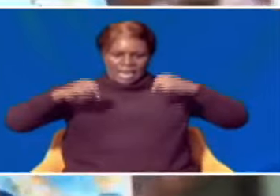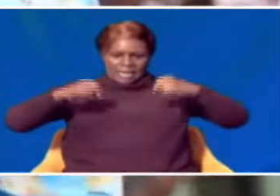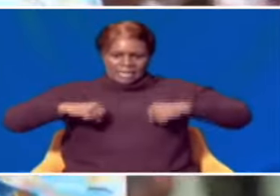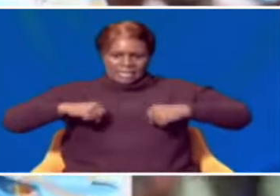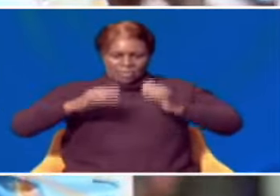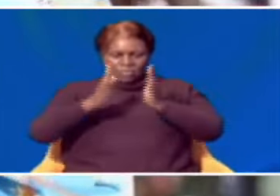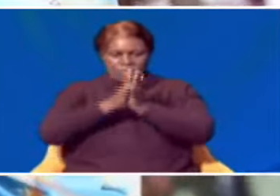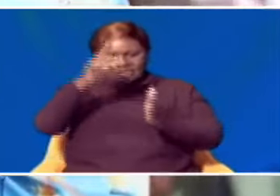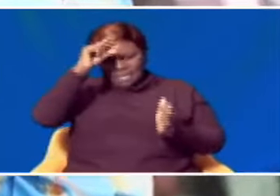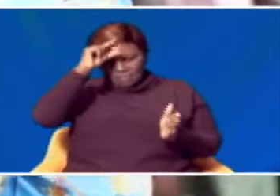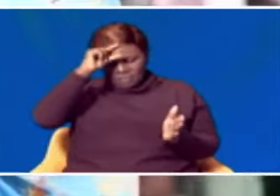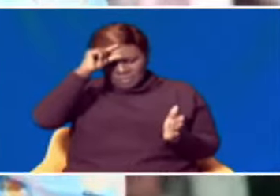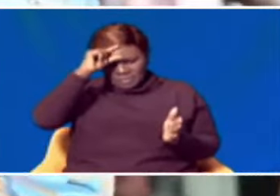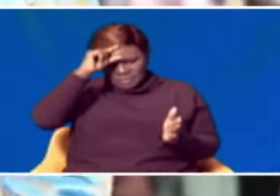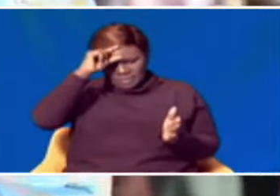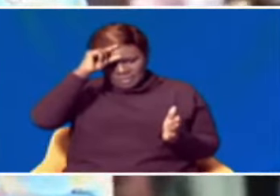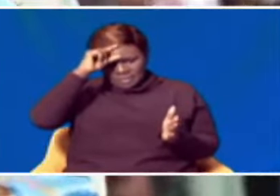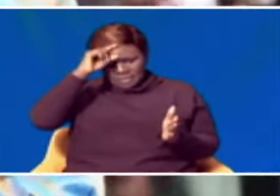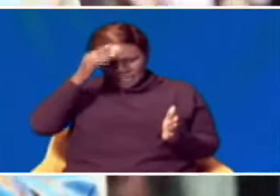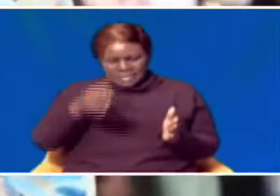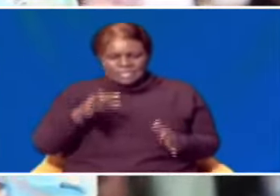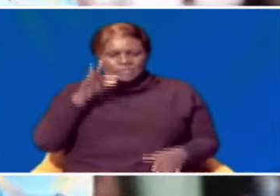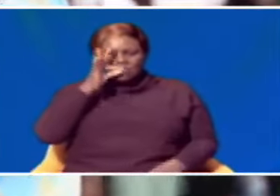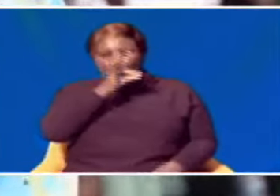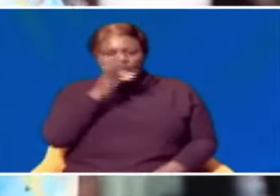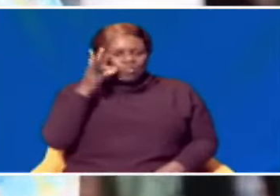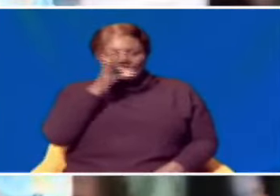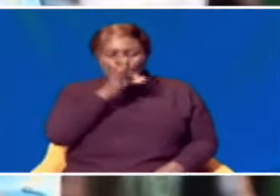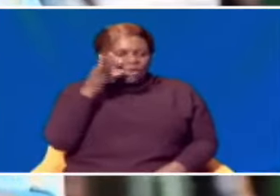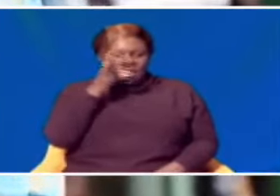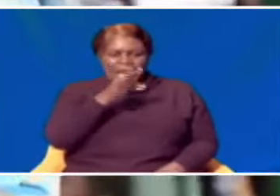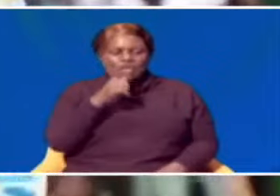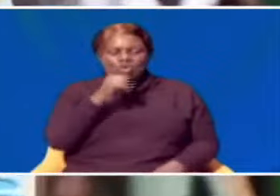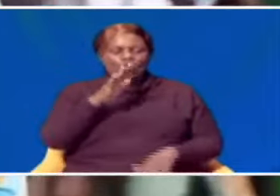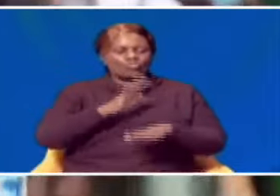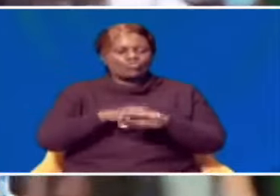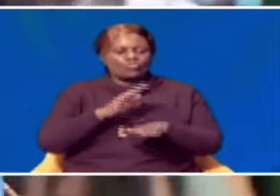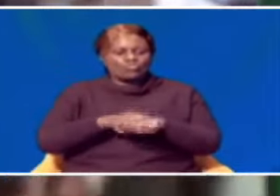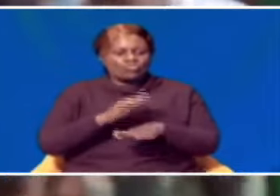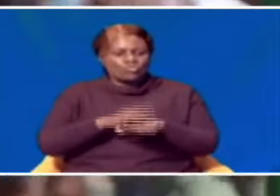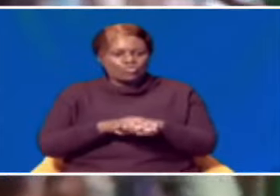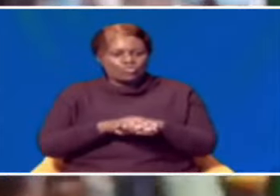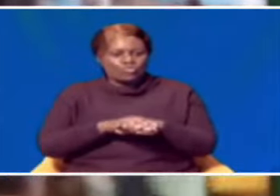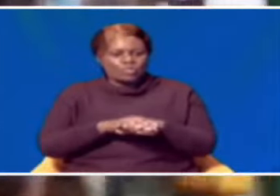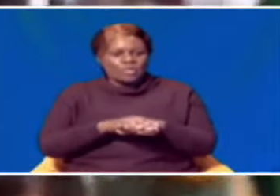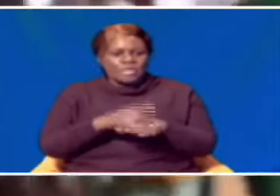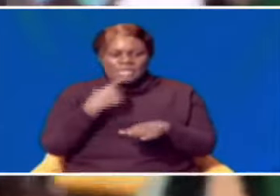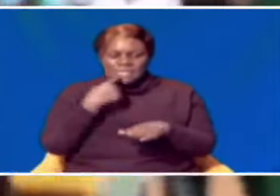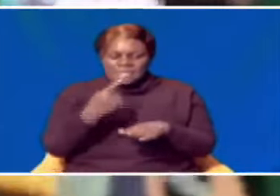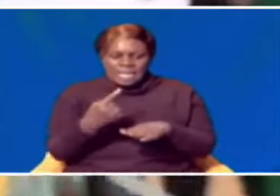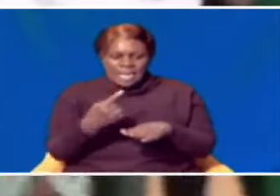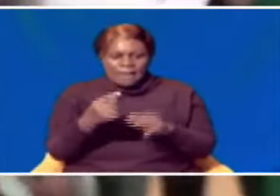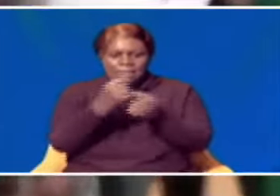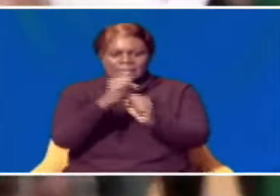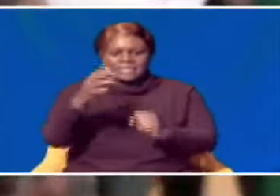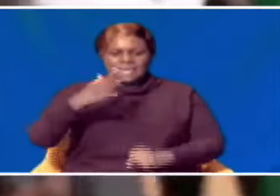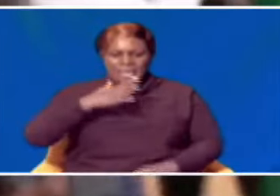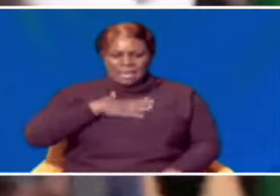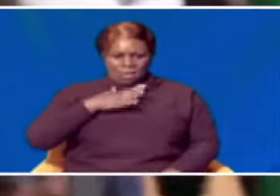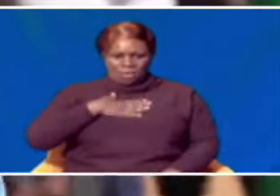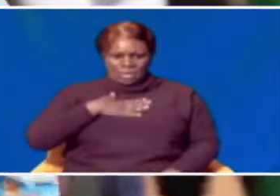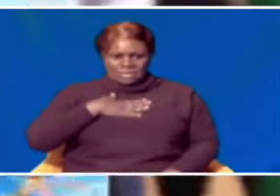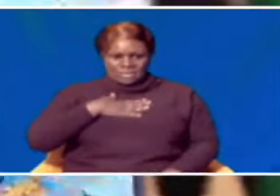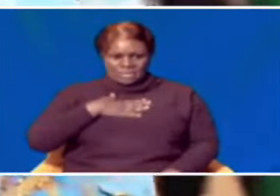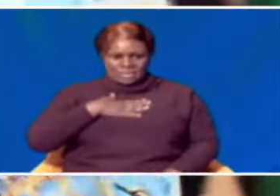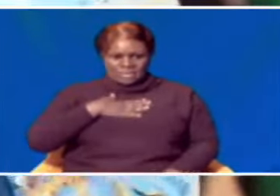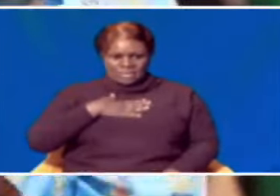serikali yetu ya kwamba huu mguka hautufai kwa hivi sasa, na tunamwambia rais wetu wa Jamhuri ya